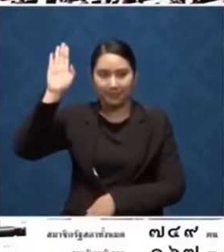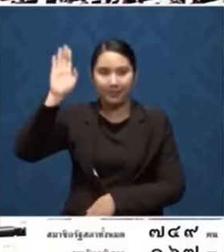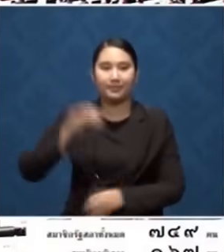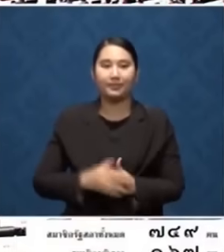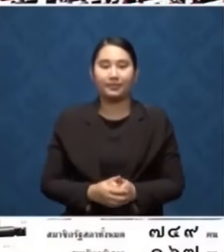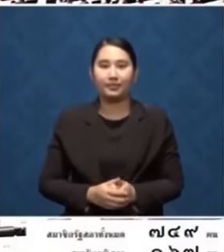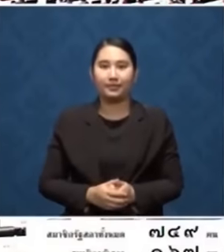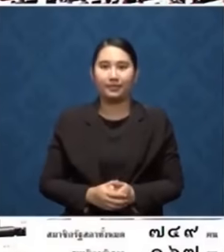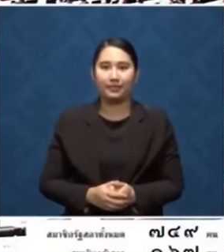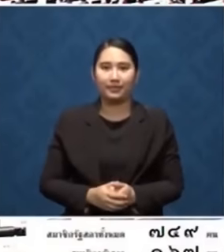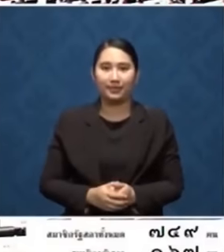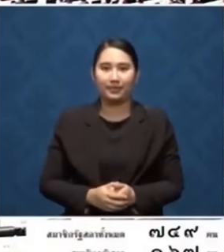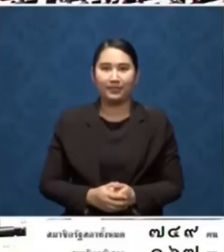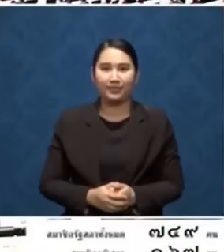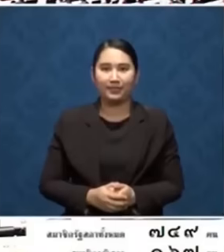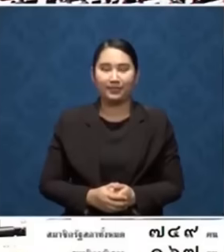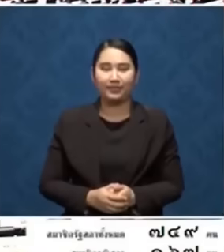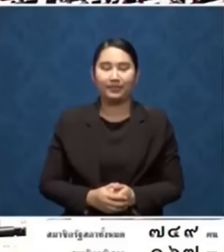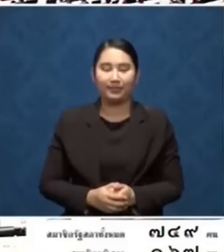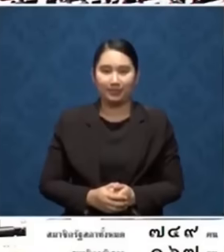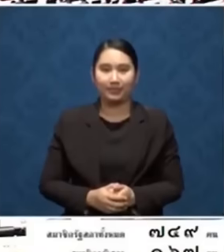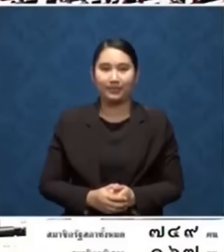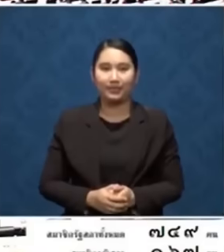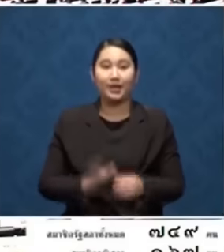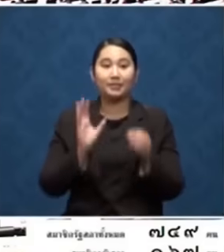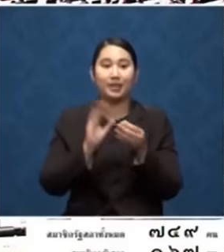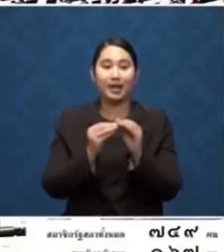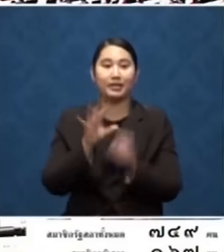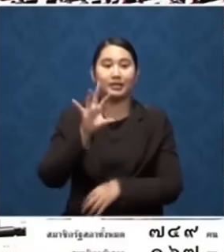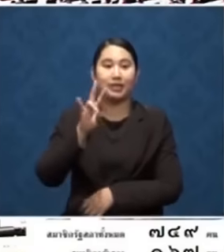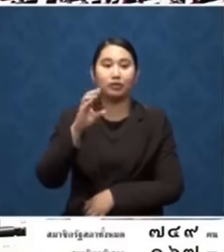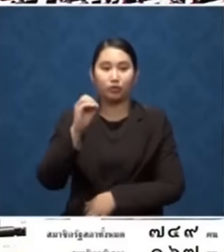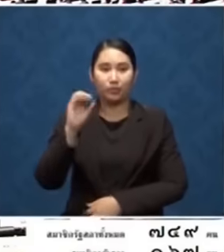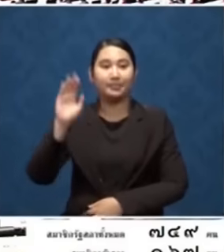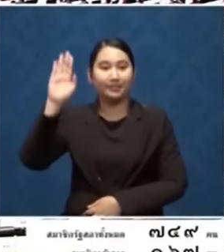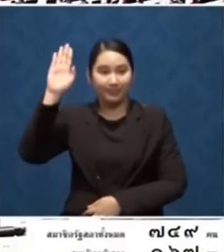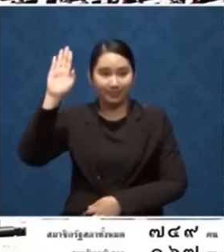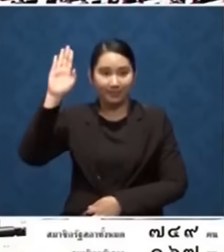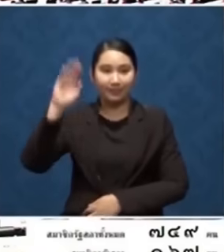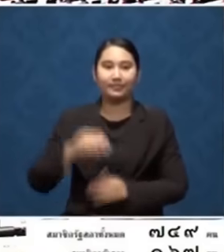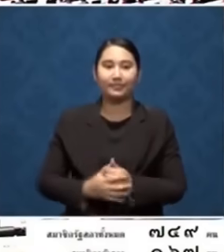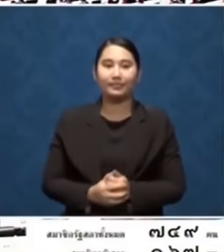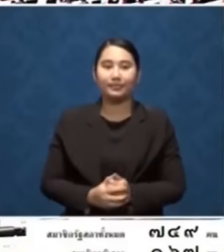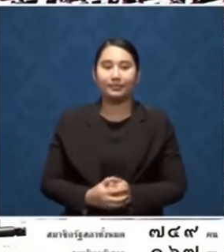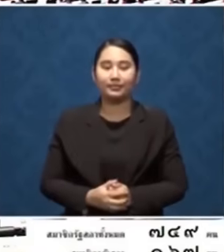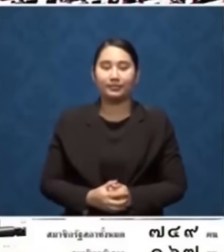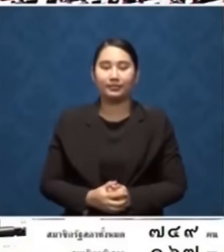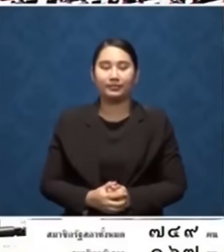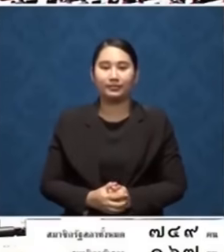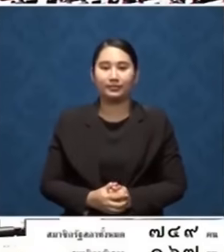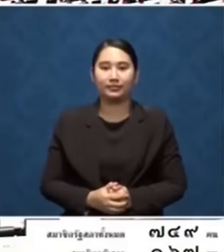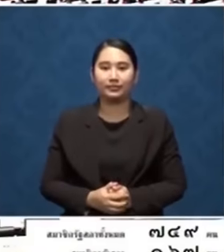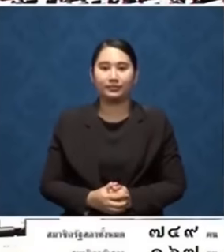อ4+2นะครับหลายคนก็บอกโอ้โหก้าวไกลกับคุณพิธานี่ตกเป็นฝั่งตั้งรับ แล้วก็อาจจะเรียกว่าโดนถล่มหนักเหมือนกันก็จะเห็น